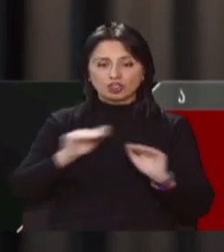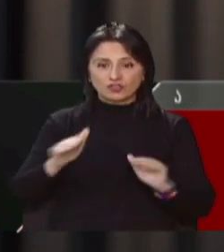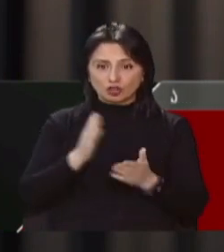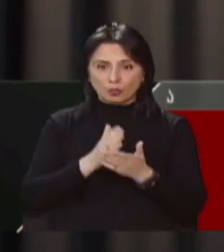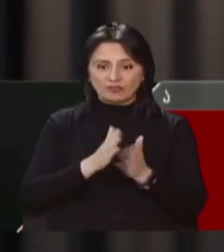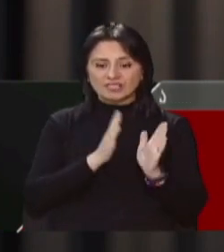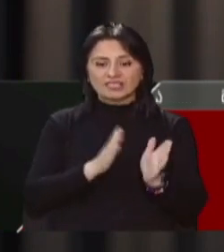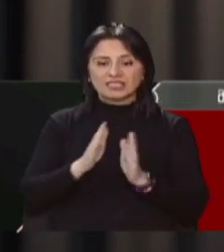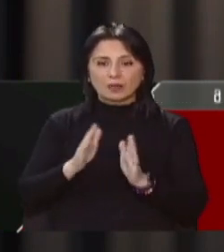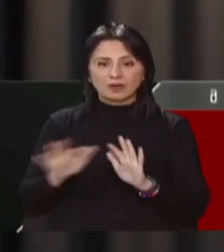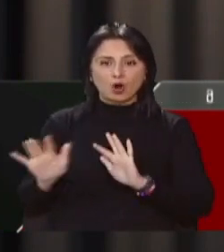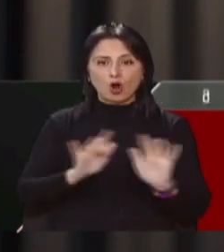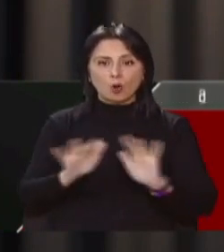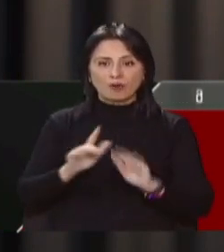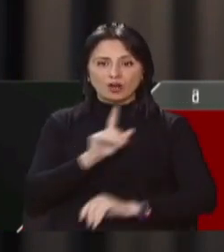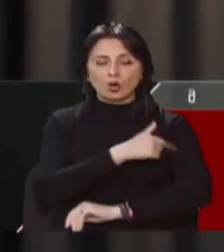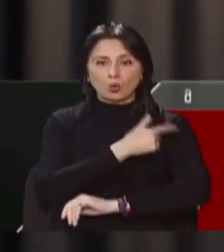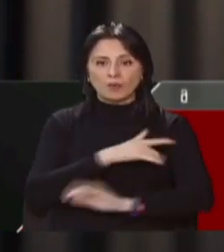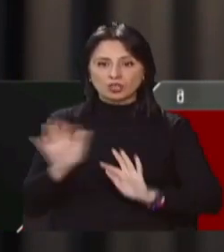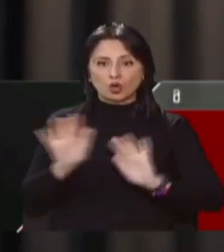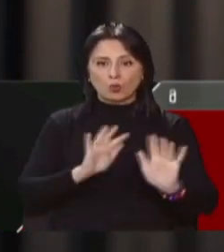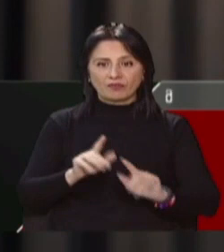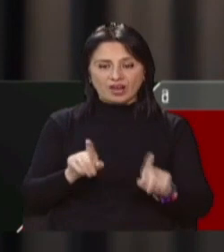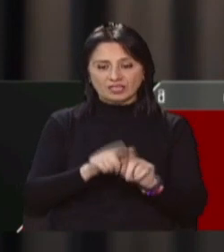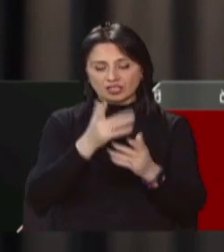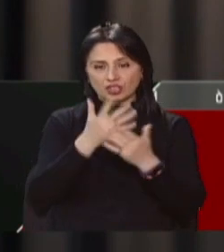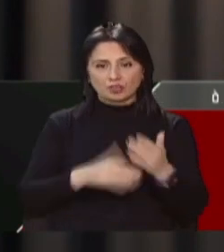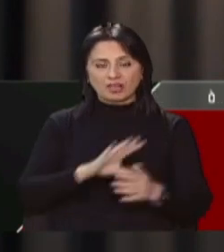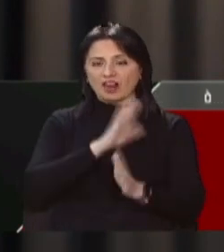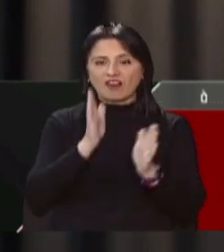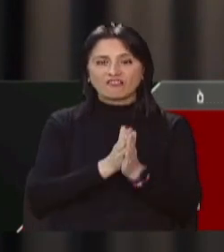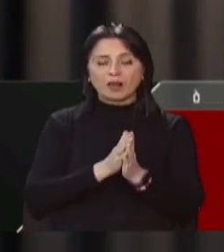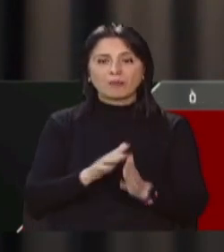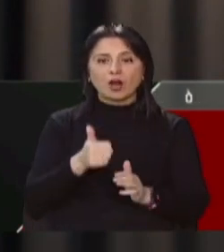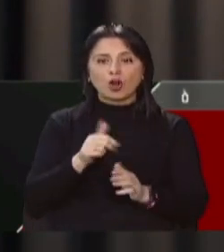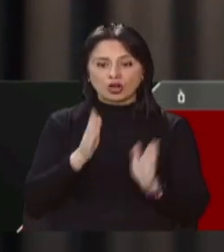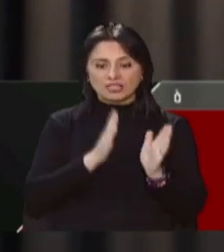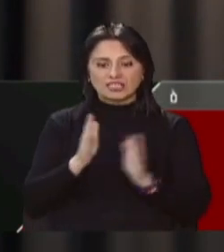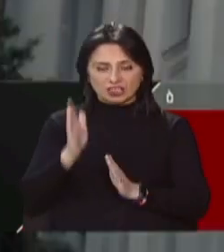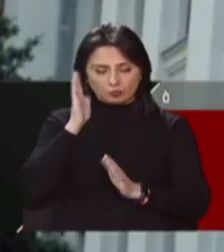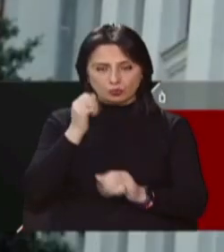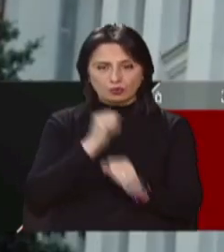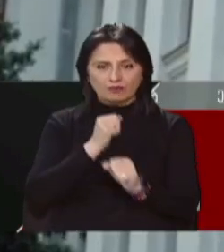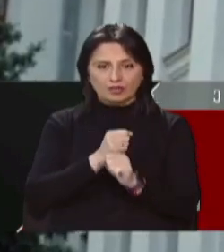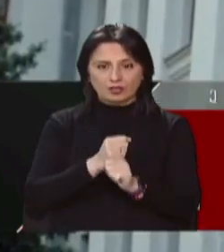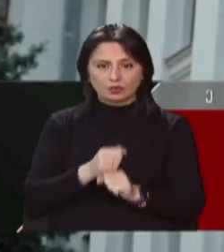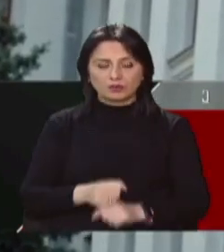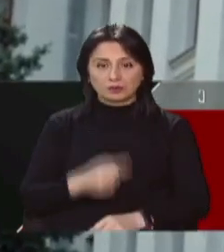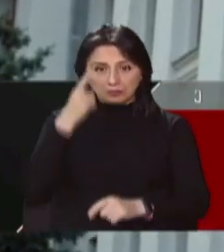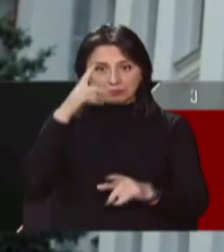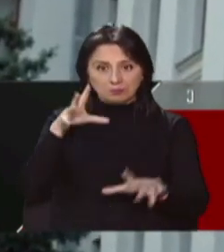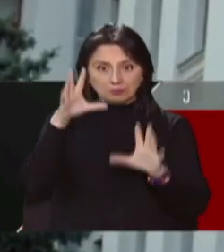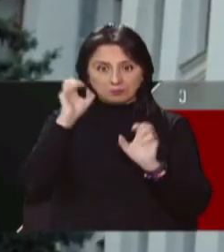მყოფელები, სტაბილიზაციური ოპერაციები, ჰუმანიტარული ოპერაციები და ასე შემდეგ. Ეს ყველაფერი ხომ როგორღაც წესრიგში იქნება მოსაყვანი. Აღიქმება თუ